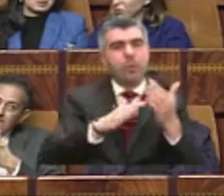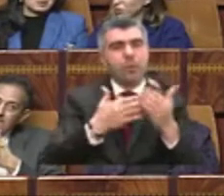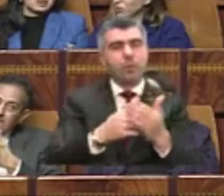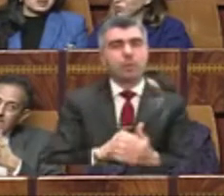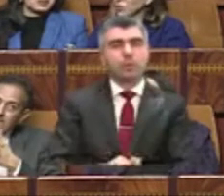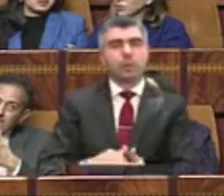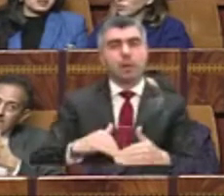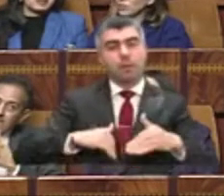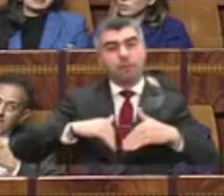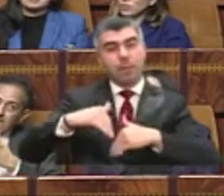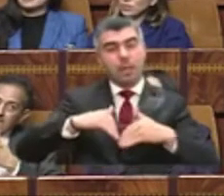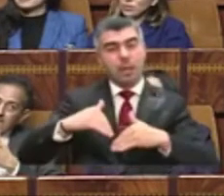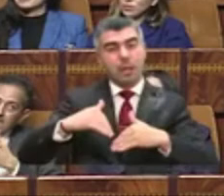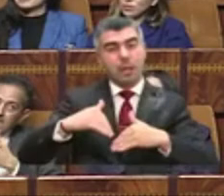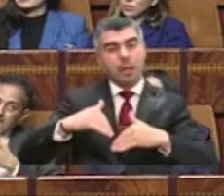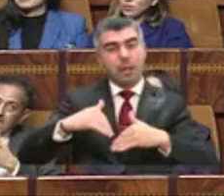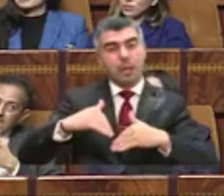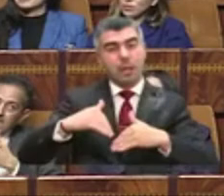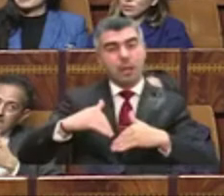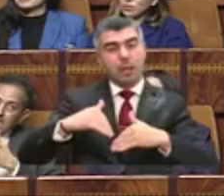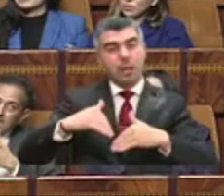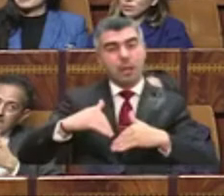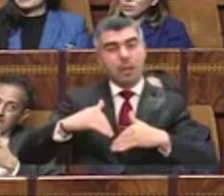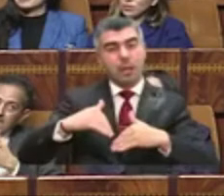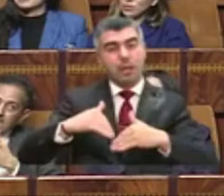التي انهارت منذ فيضان